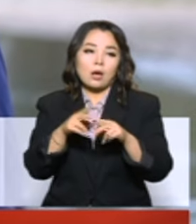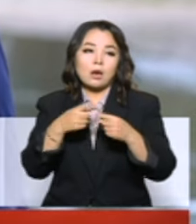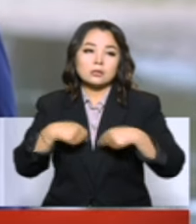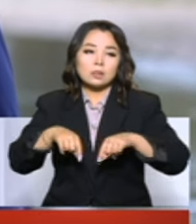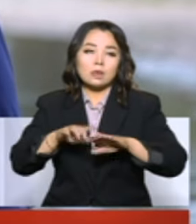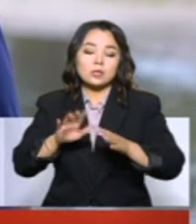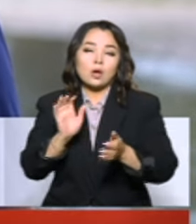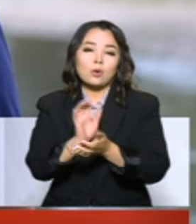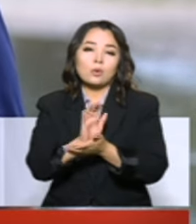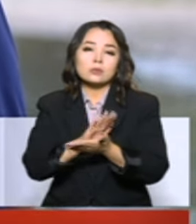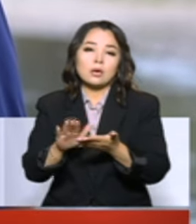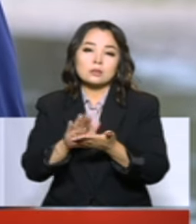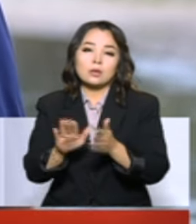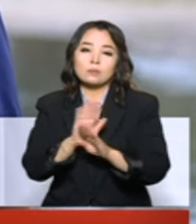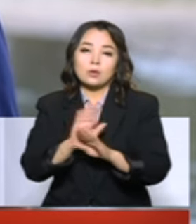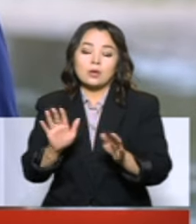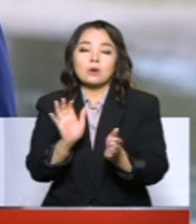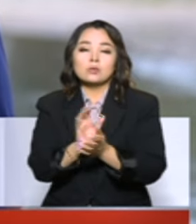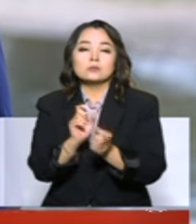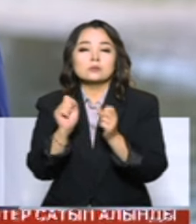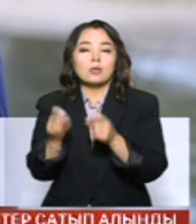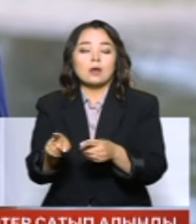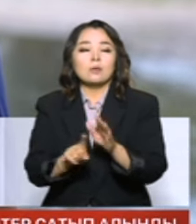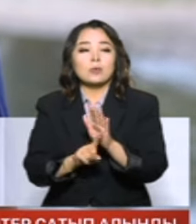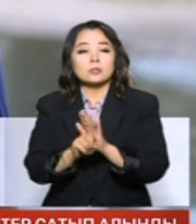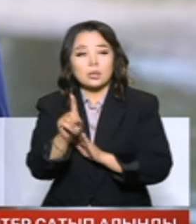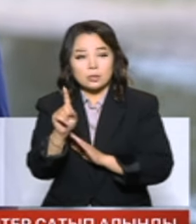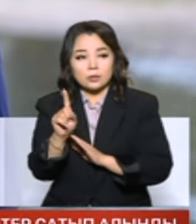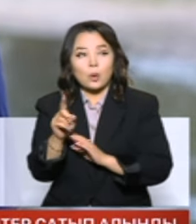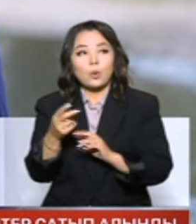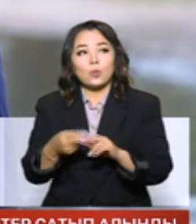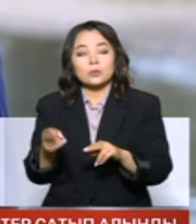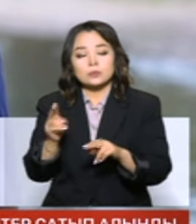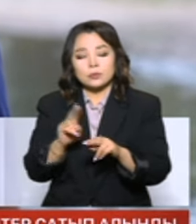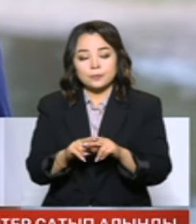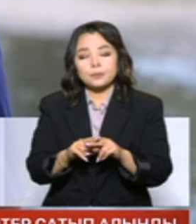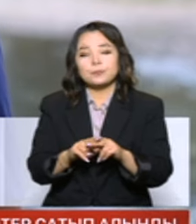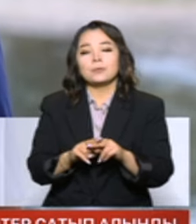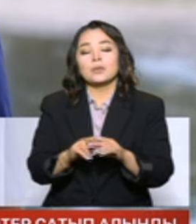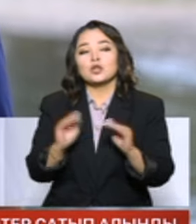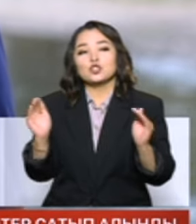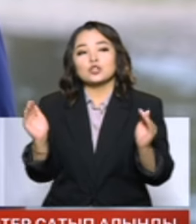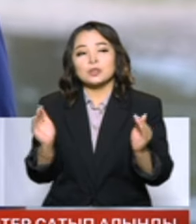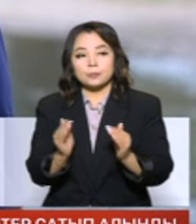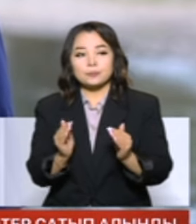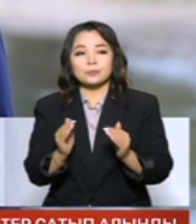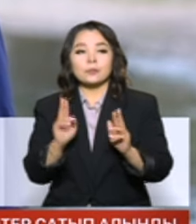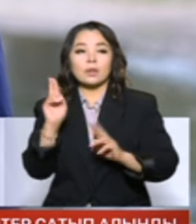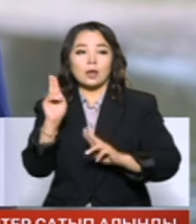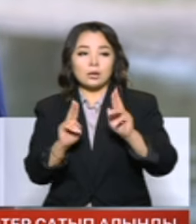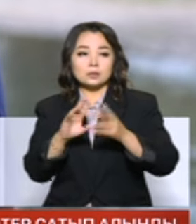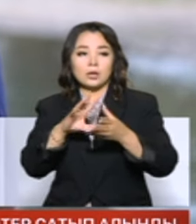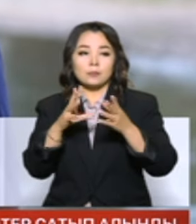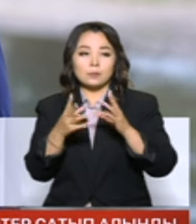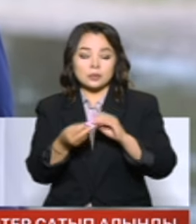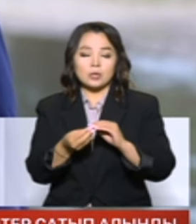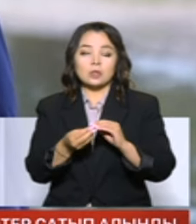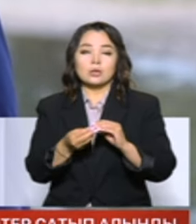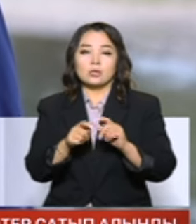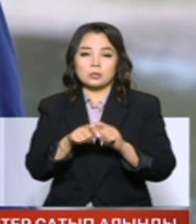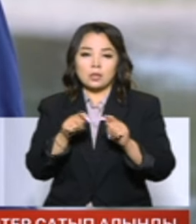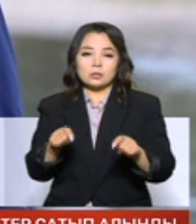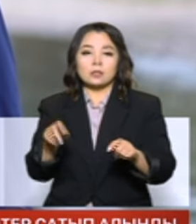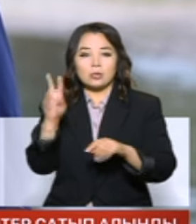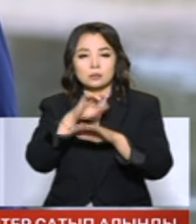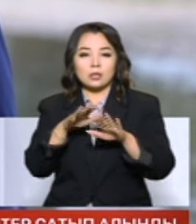айналаны қоқыстан тазарту емес, қоқысты тастамаудан басталады. Осы кішігірім қағидаттар, осы кішігірім дүниелер ел